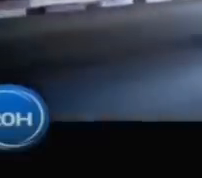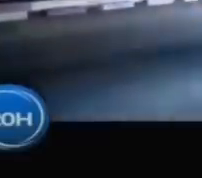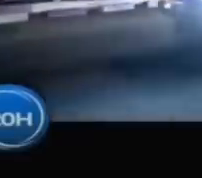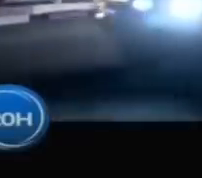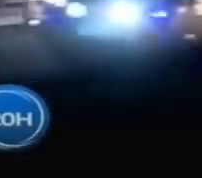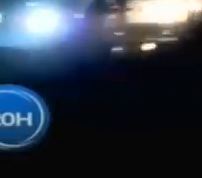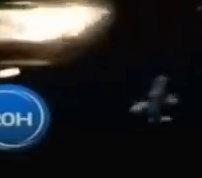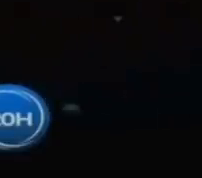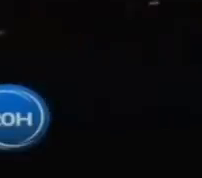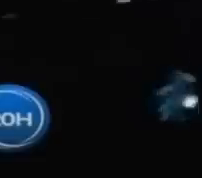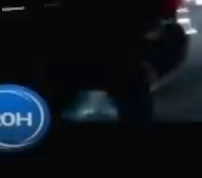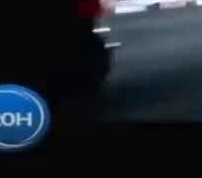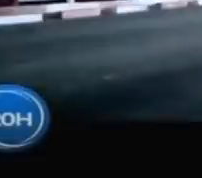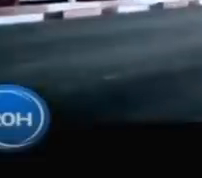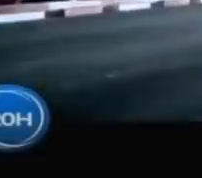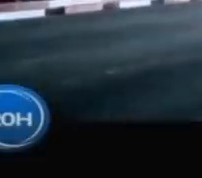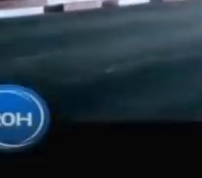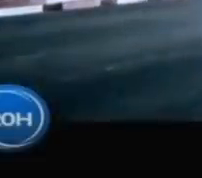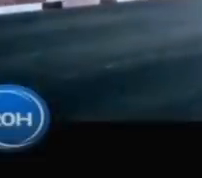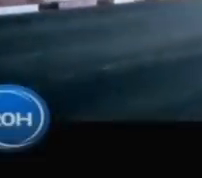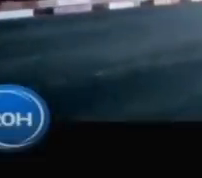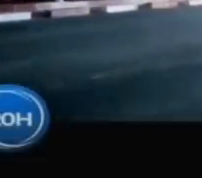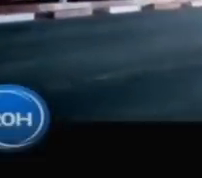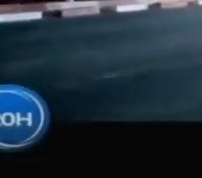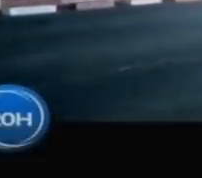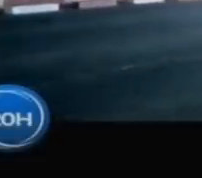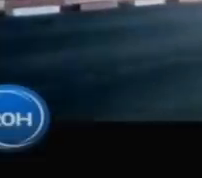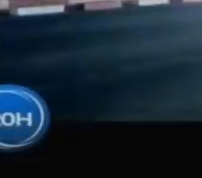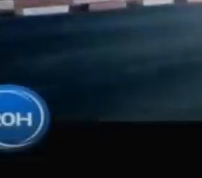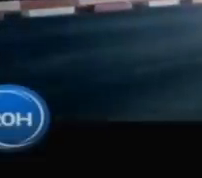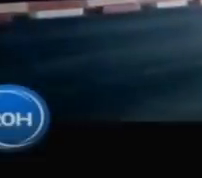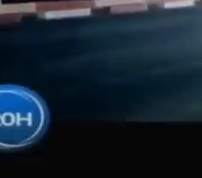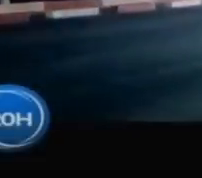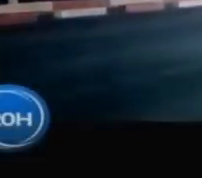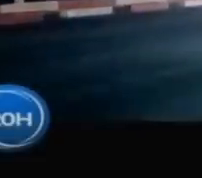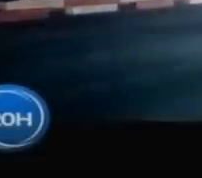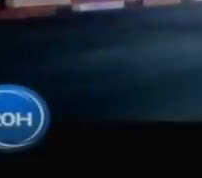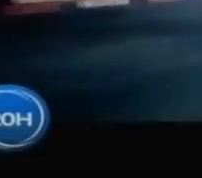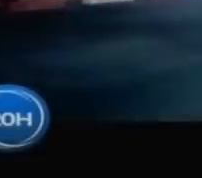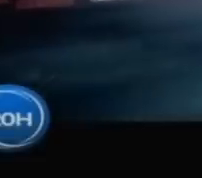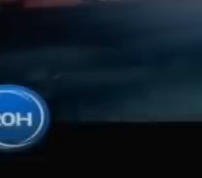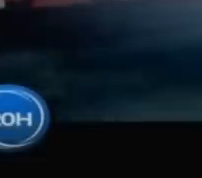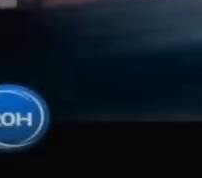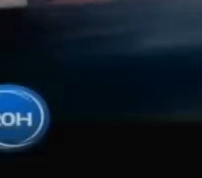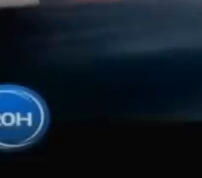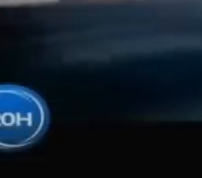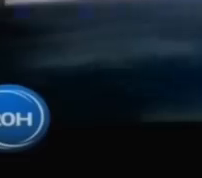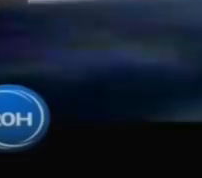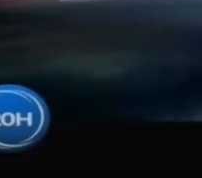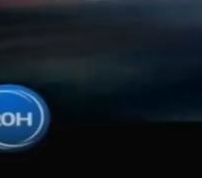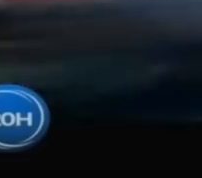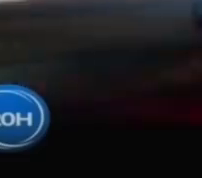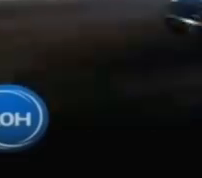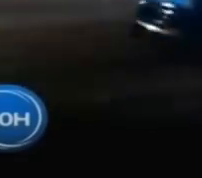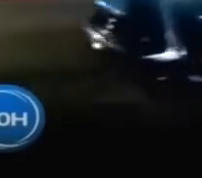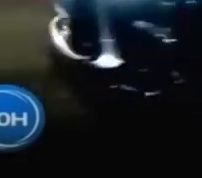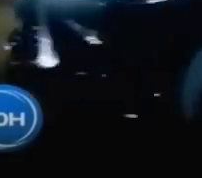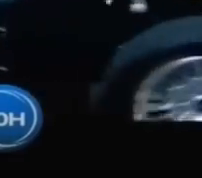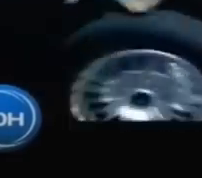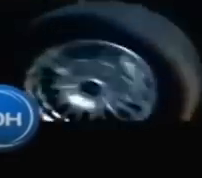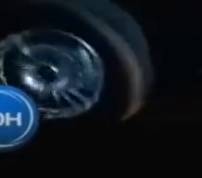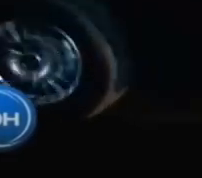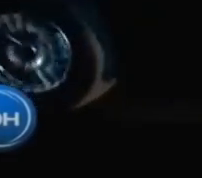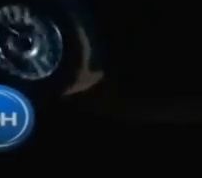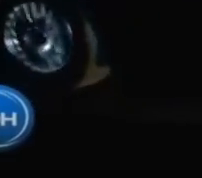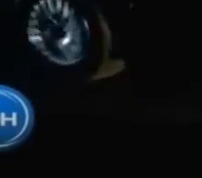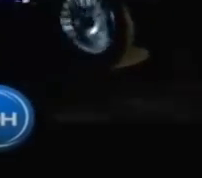Félix Antoine Tshisekedi, est le tout premier usager à l'avoir emprunté le samedi dernier de retour du Poule Malebo, où il a